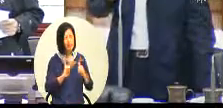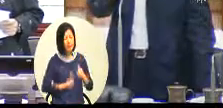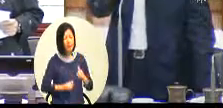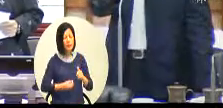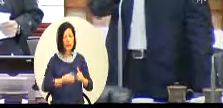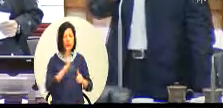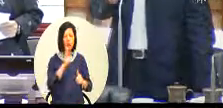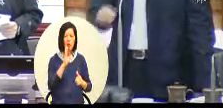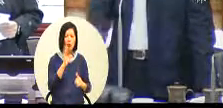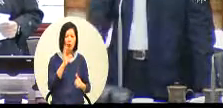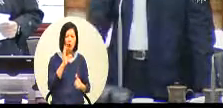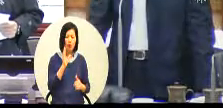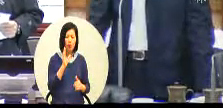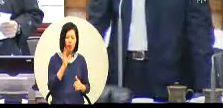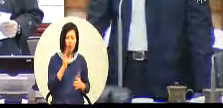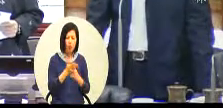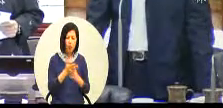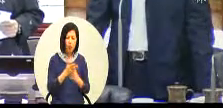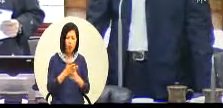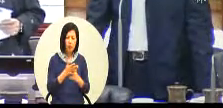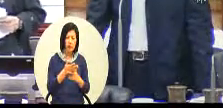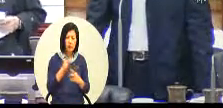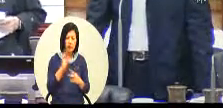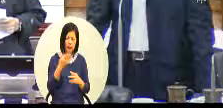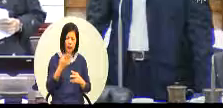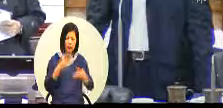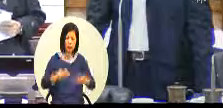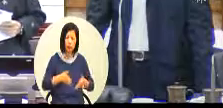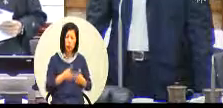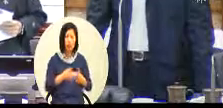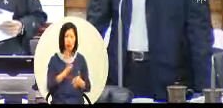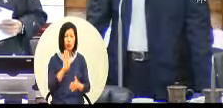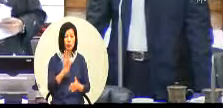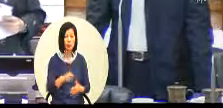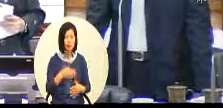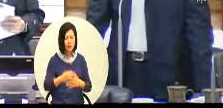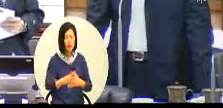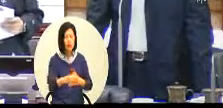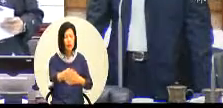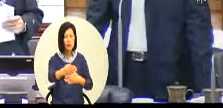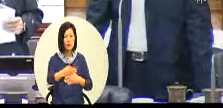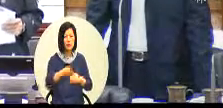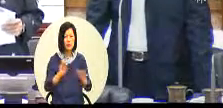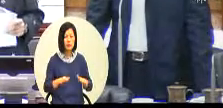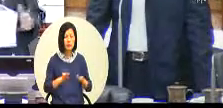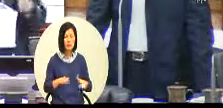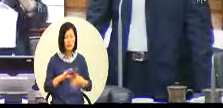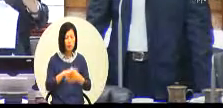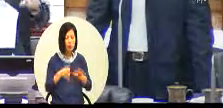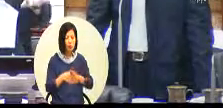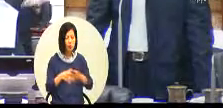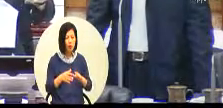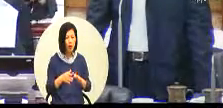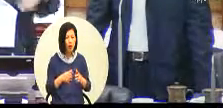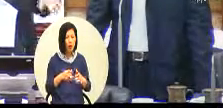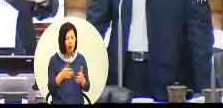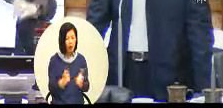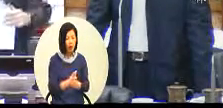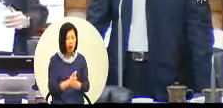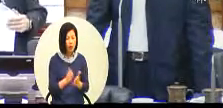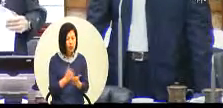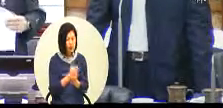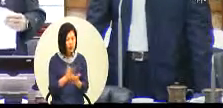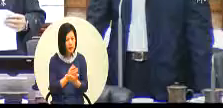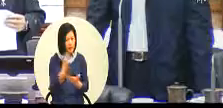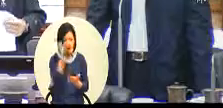是也是重要重要的话，我会觉得说这个过程，现在文化部在审核审